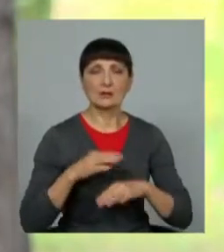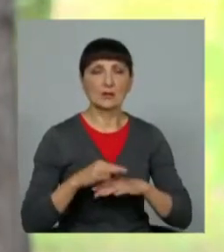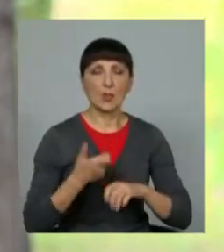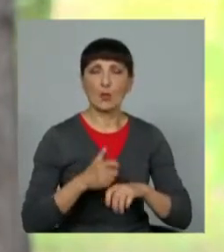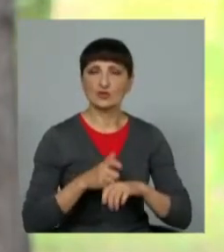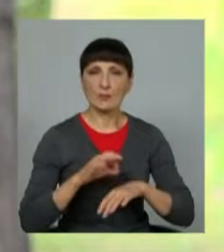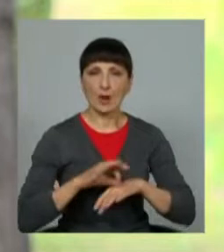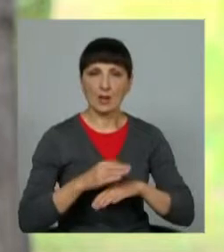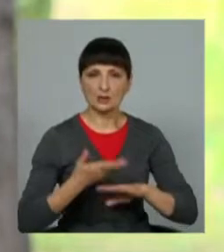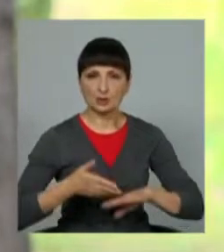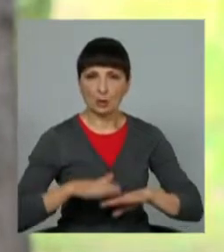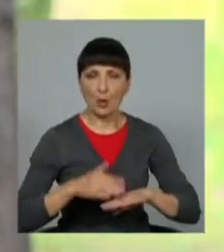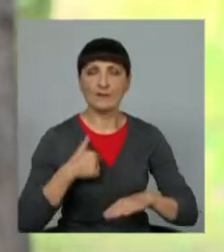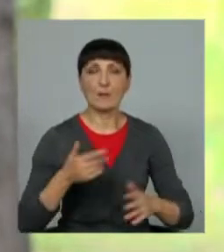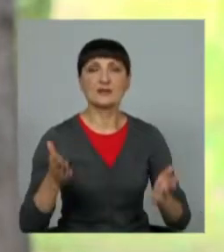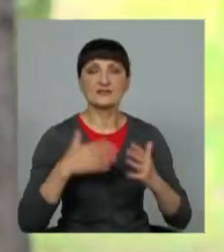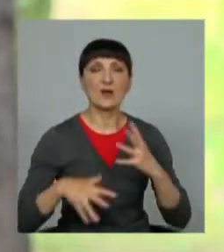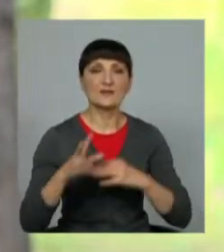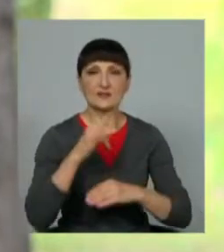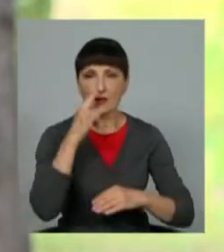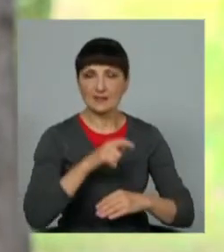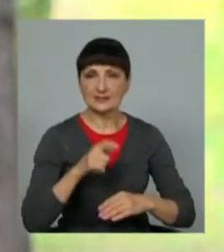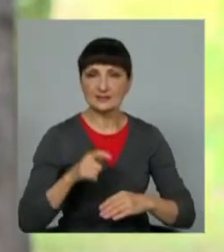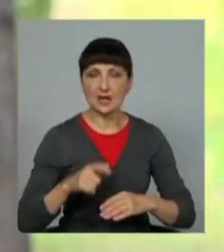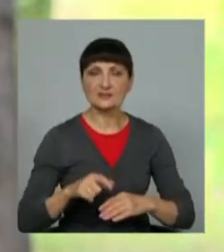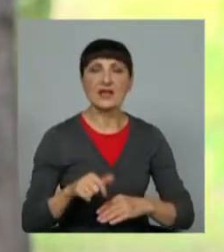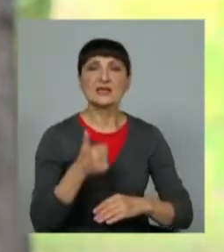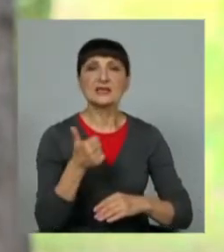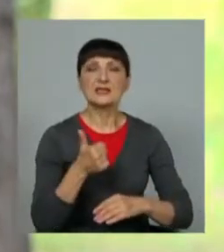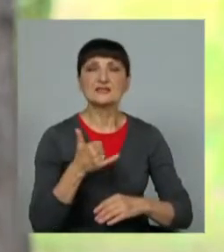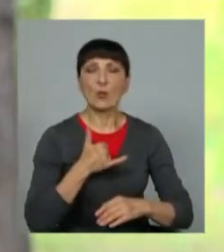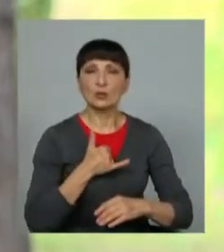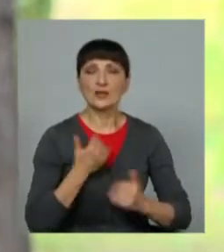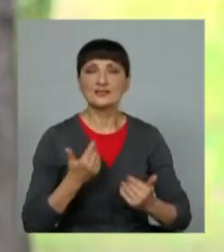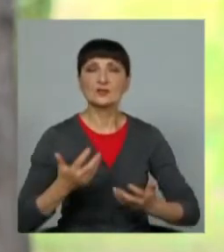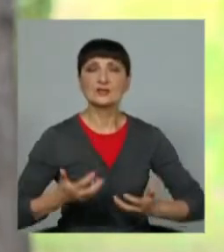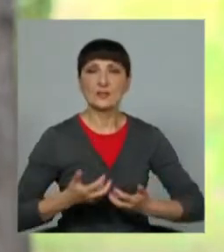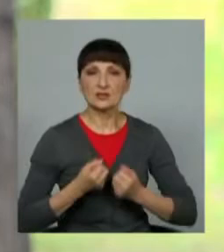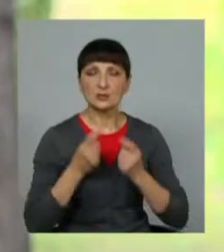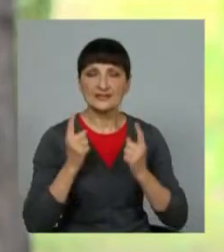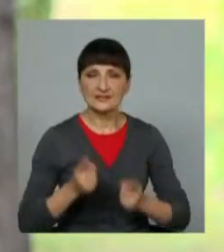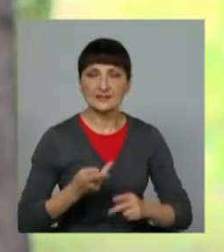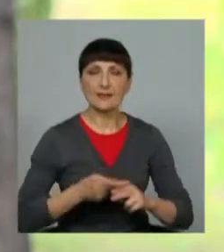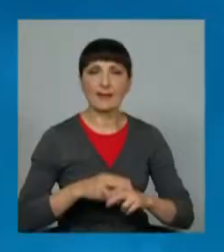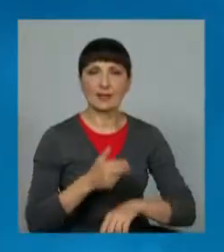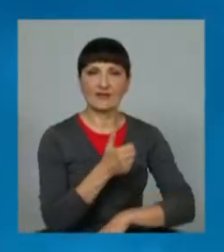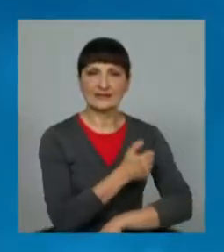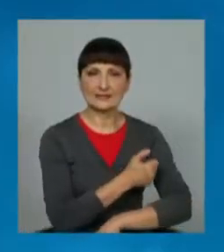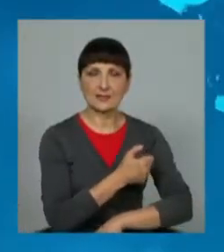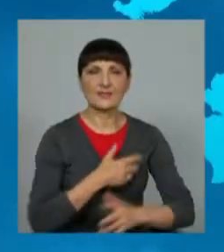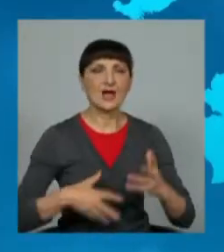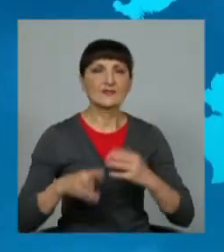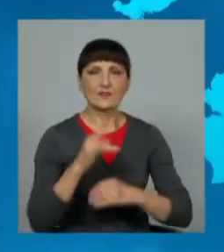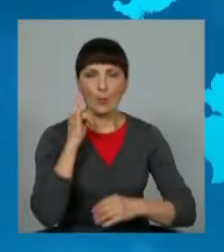очень тяжело. Поэтому я призываю всех казахстанцев, единственное, что у нас сегодня спасет действительно от этой болезни, это вакцинация. Всего